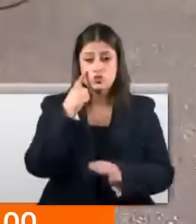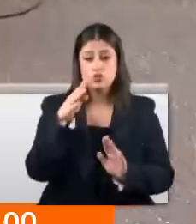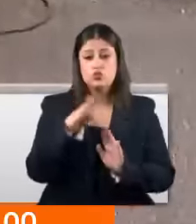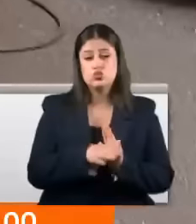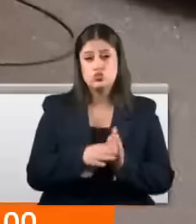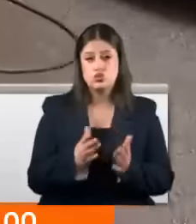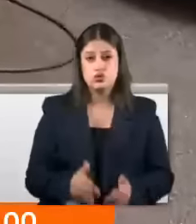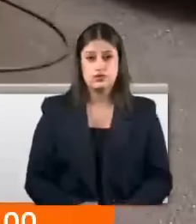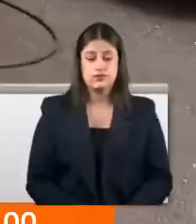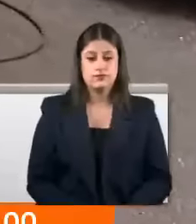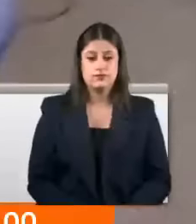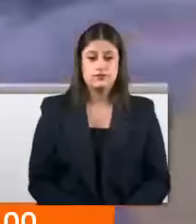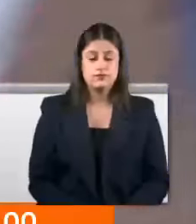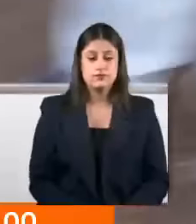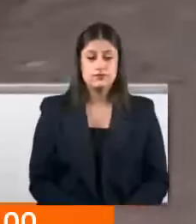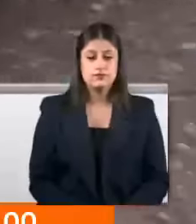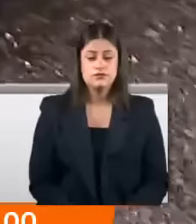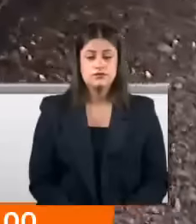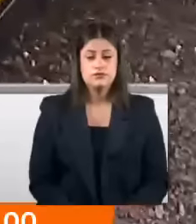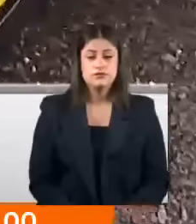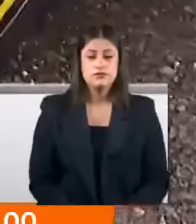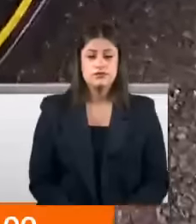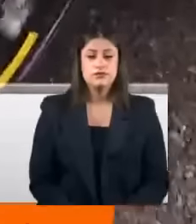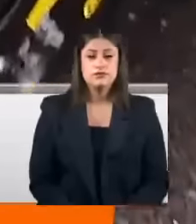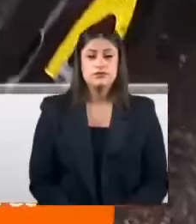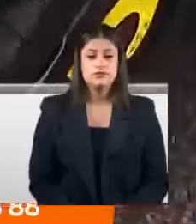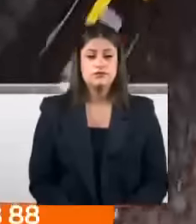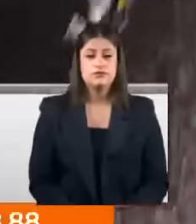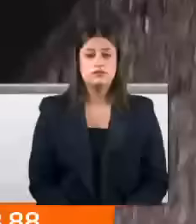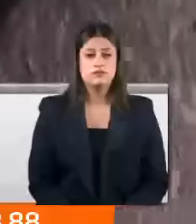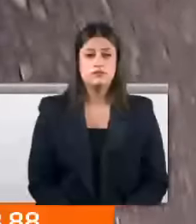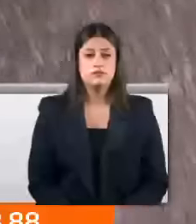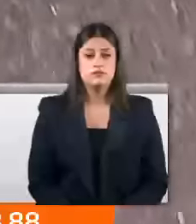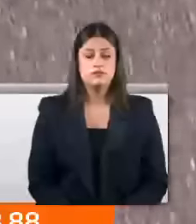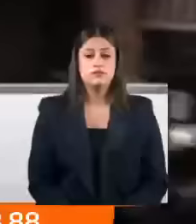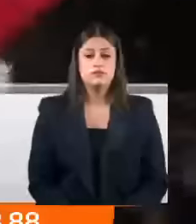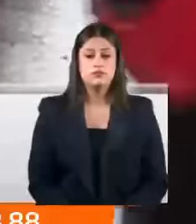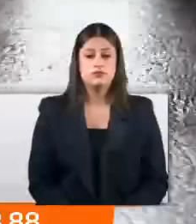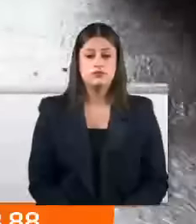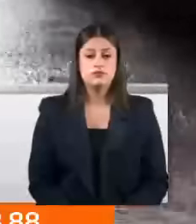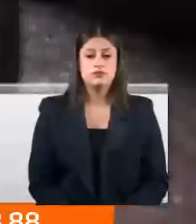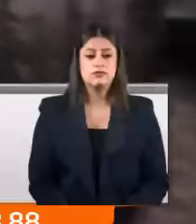sizi korkutuyor mu? Hayır. Yok hiçbir şey. Araba ne kadar da zarar görse illaki ustalarımız var.